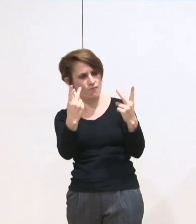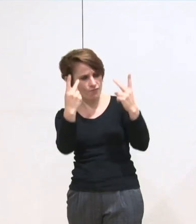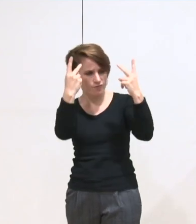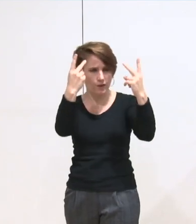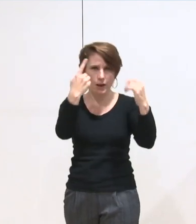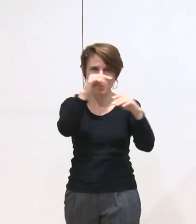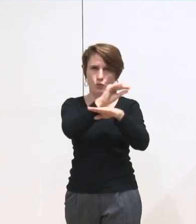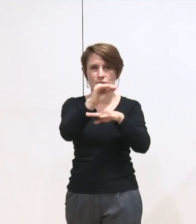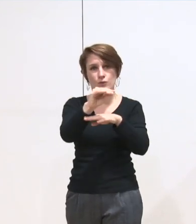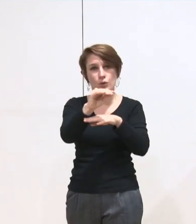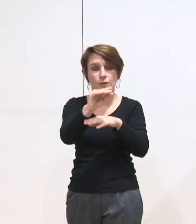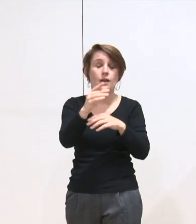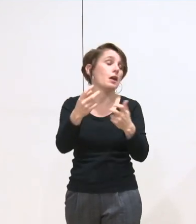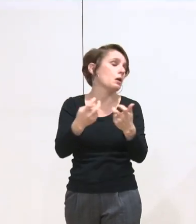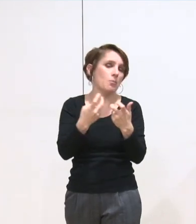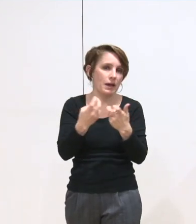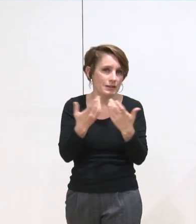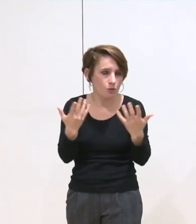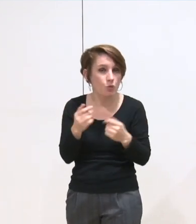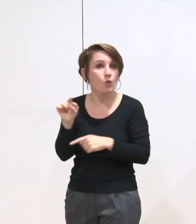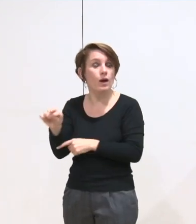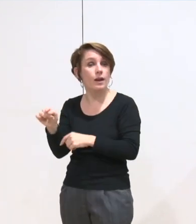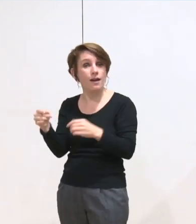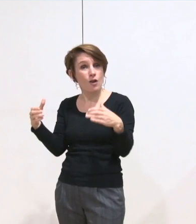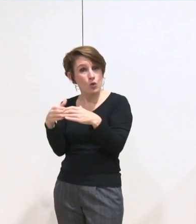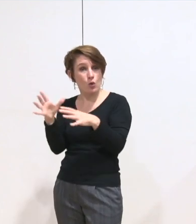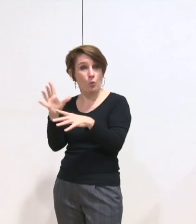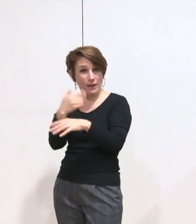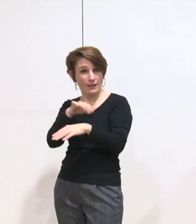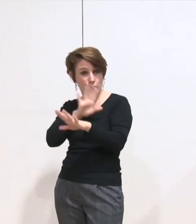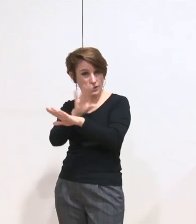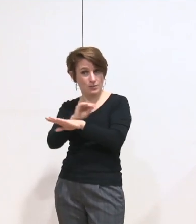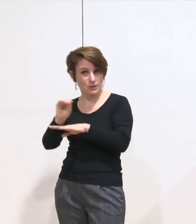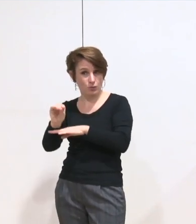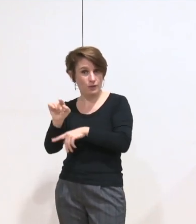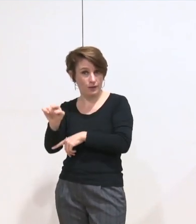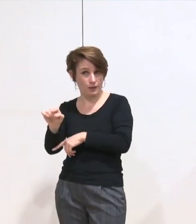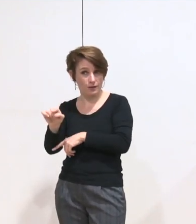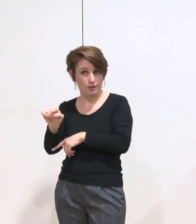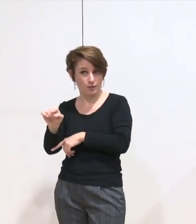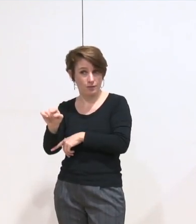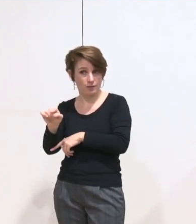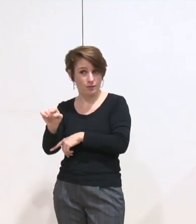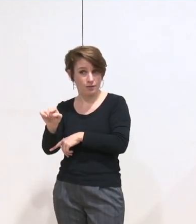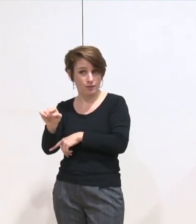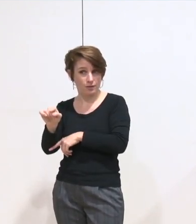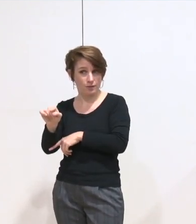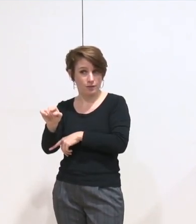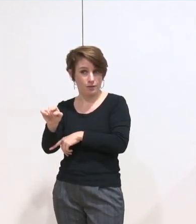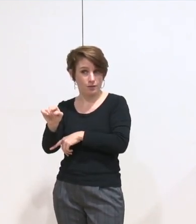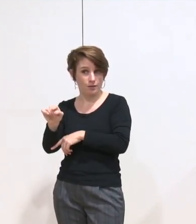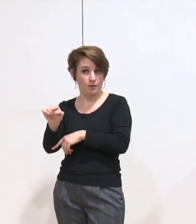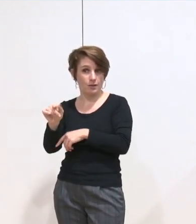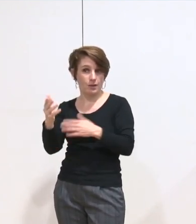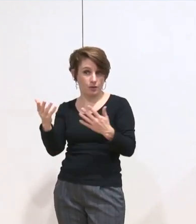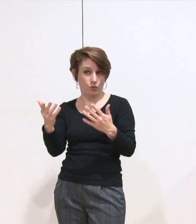C'est par exemple par la mobilisation de cette cellule de sécurisation qu'on n'a plus les individus là, qui surveillent en haut de la tour et en haut